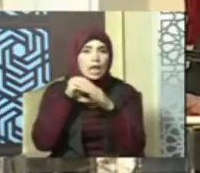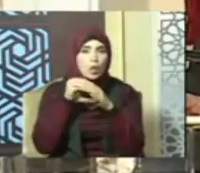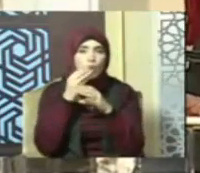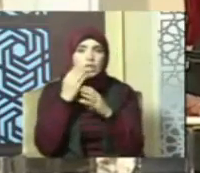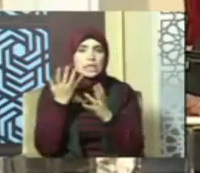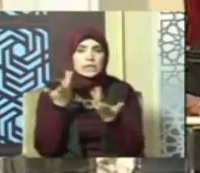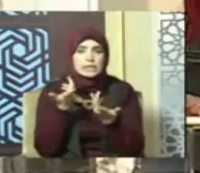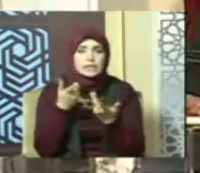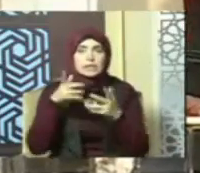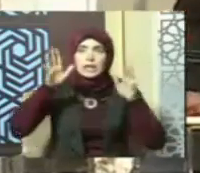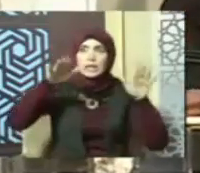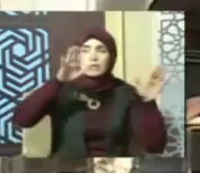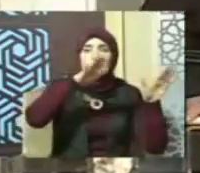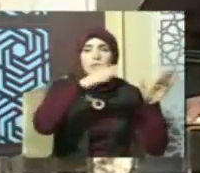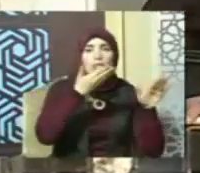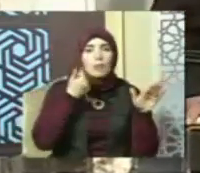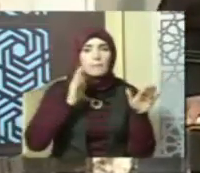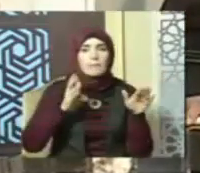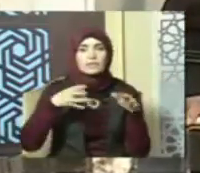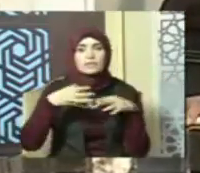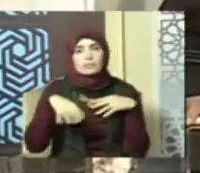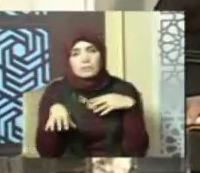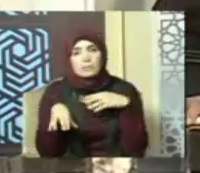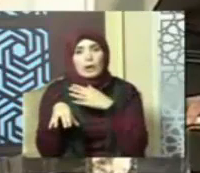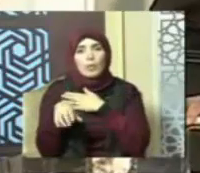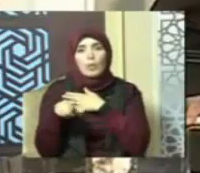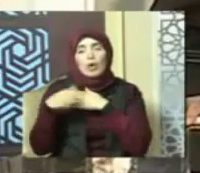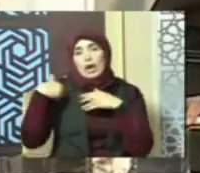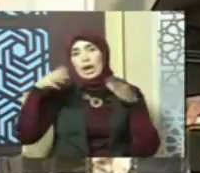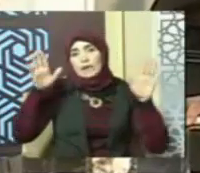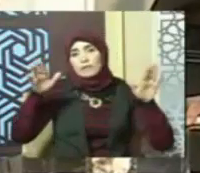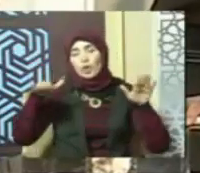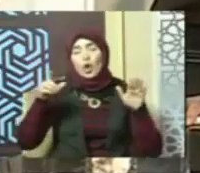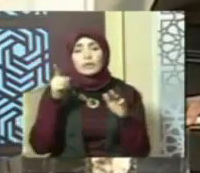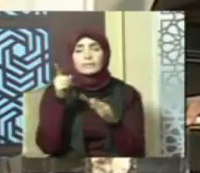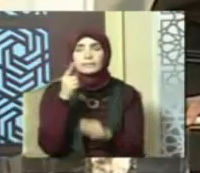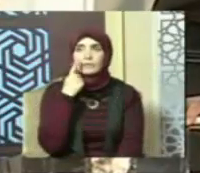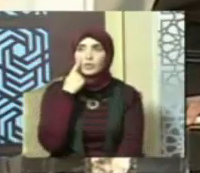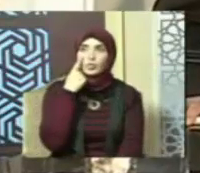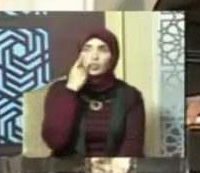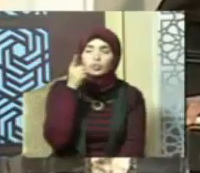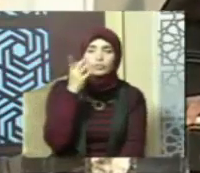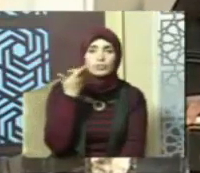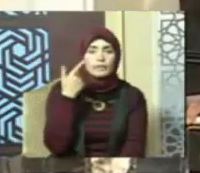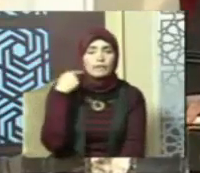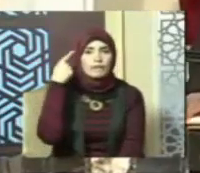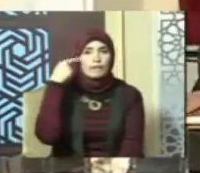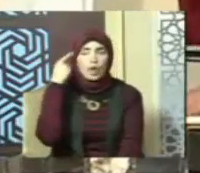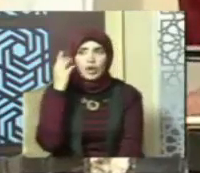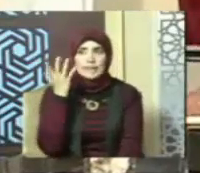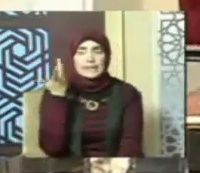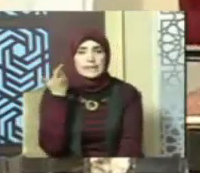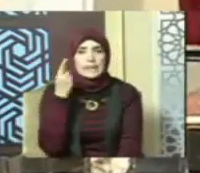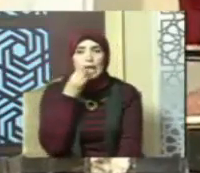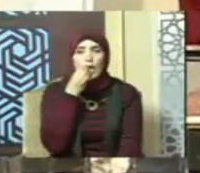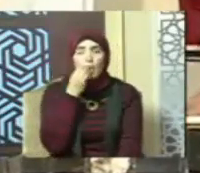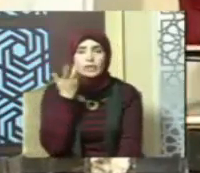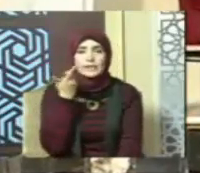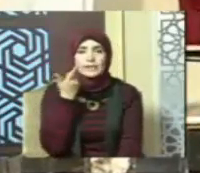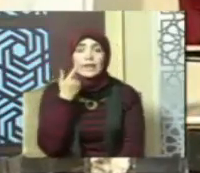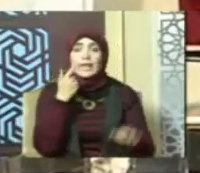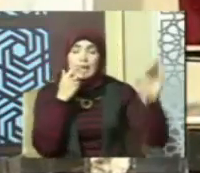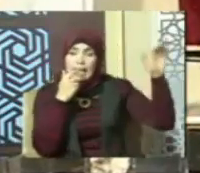وطعامه وشرابه. وبينما هو على هذه الحال، إذا بطائر